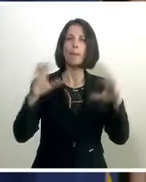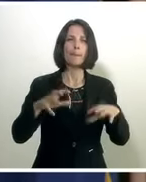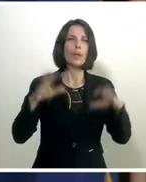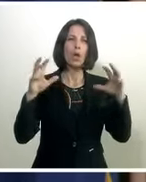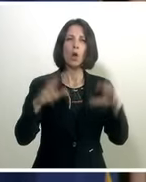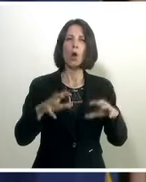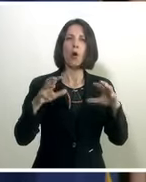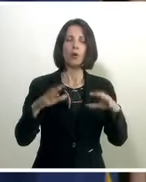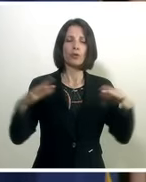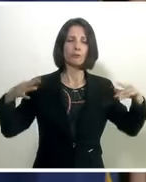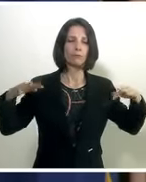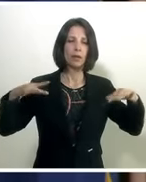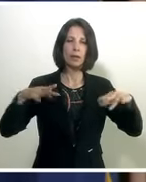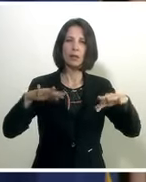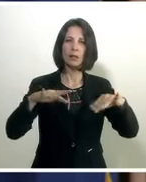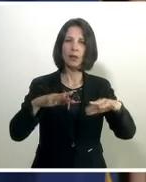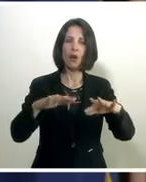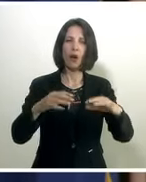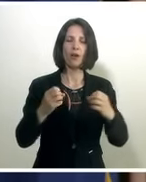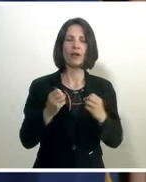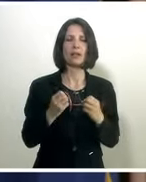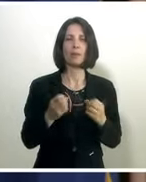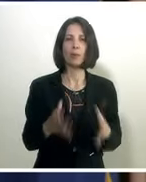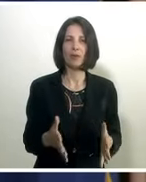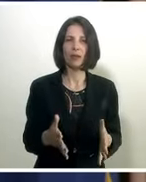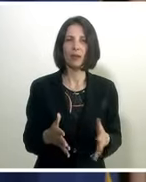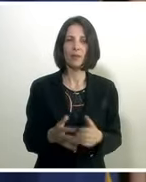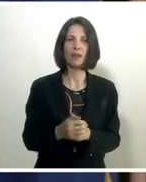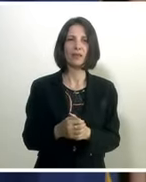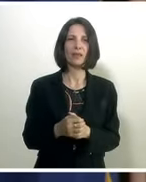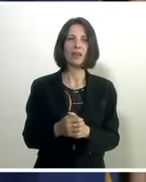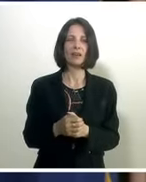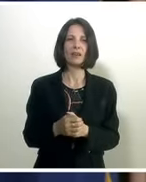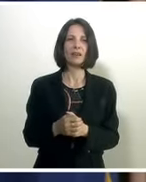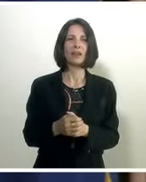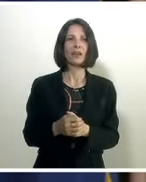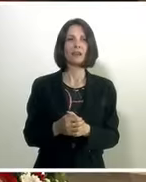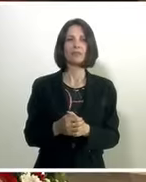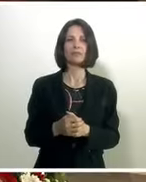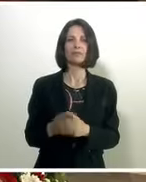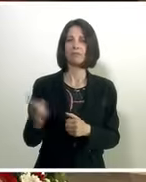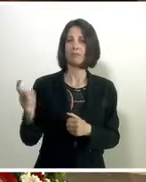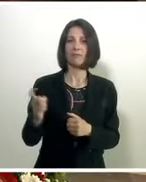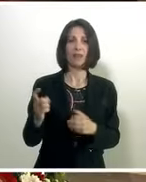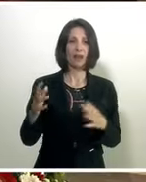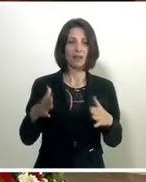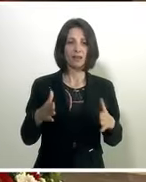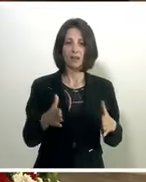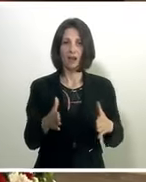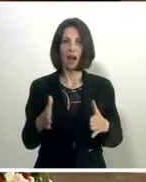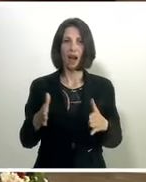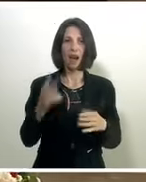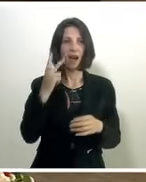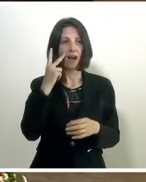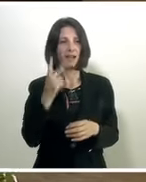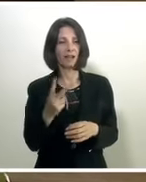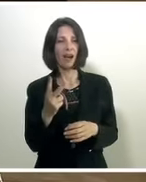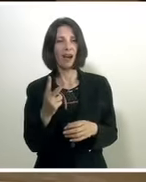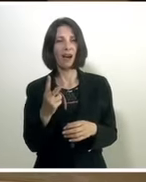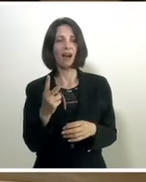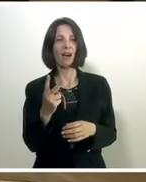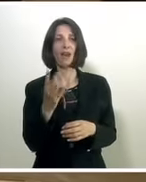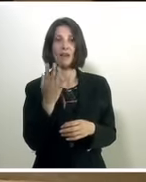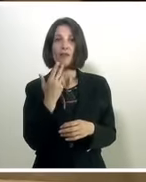persone spontaneamente vollero appunto scendere in strada per salutarlo per dargli